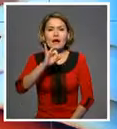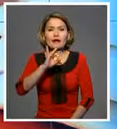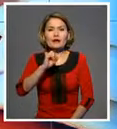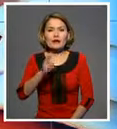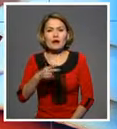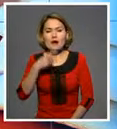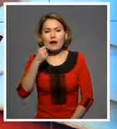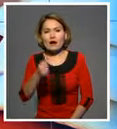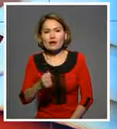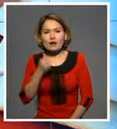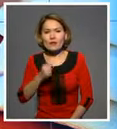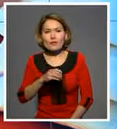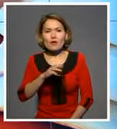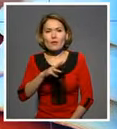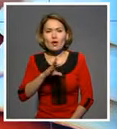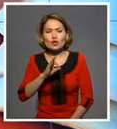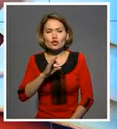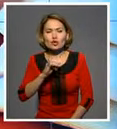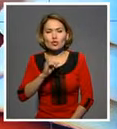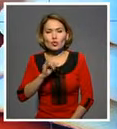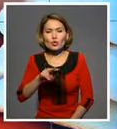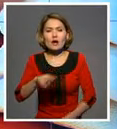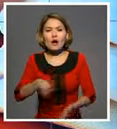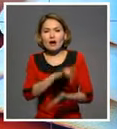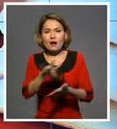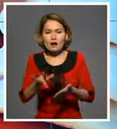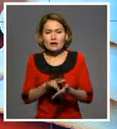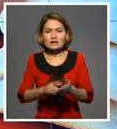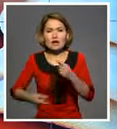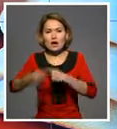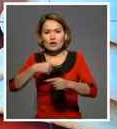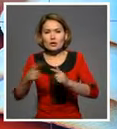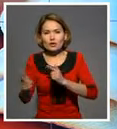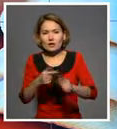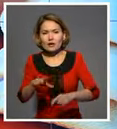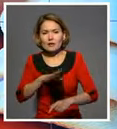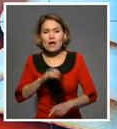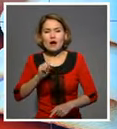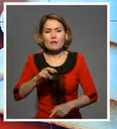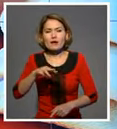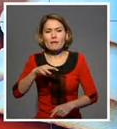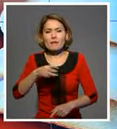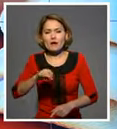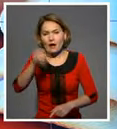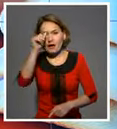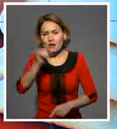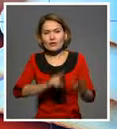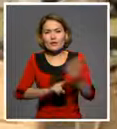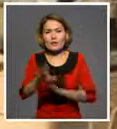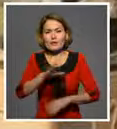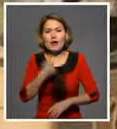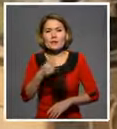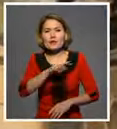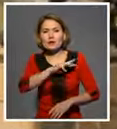Ирак армиясы мен күрттер Мосул қаласын қайтаруға әзірленіп жатыр. Ауқымды әскери операция сәуір-мамыр айларында басталуы мүмкін. Айта кетсек, 1